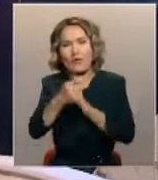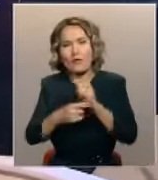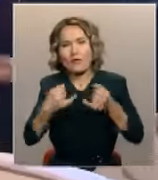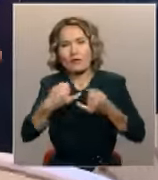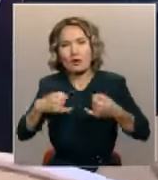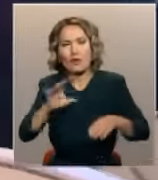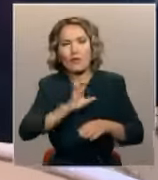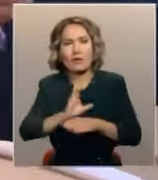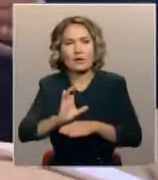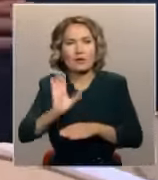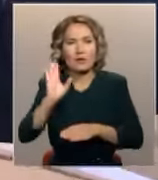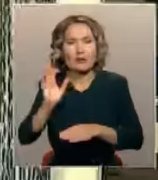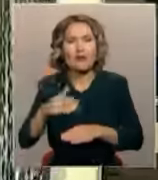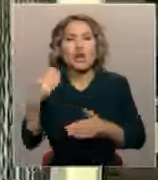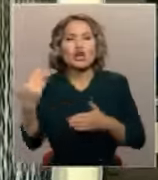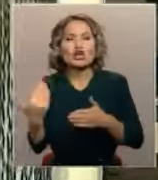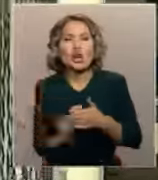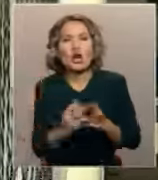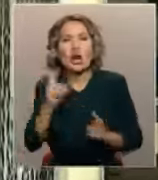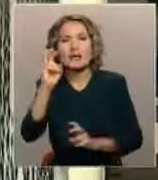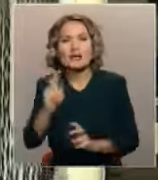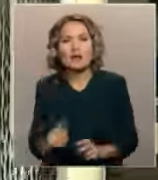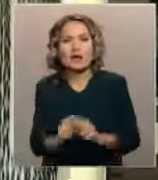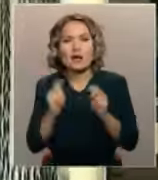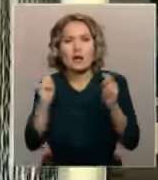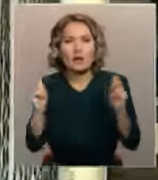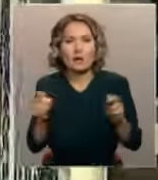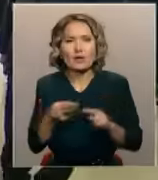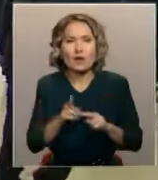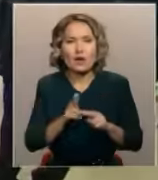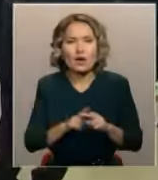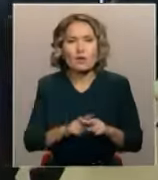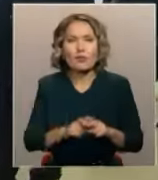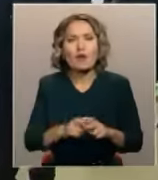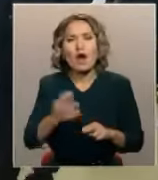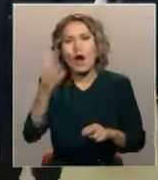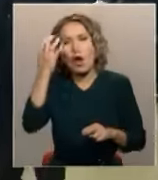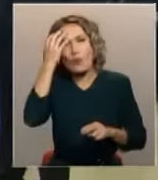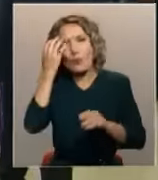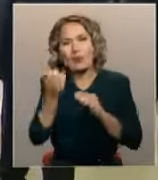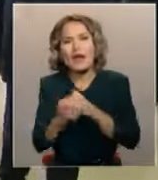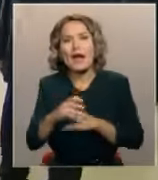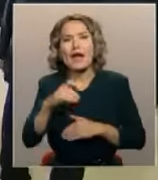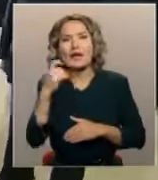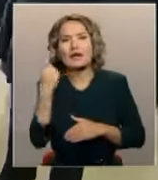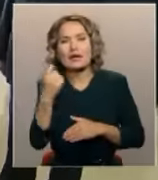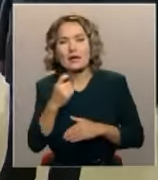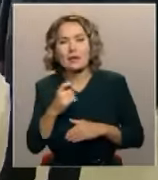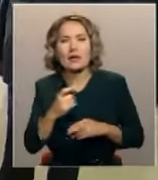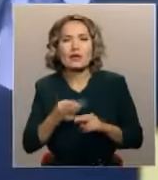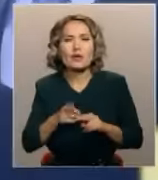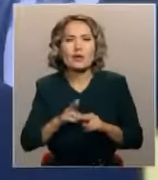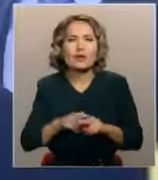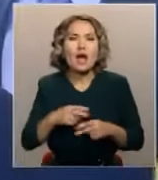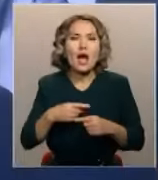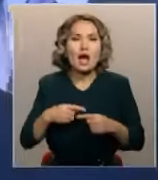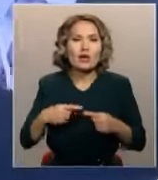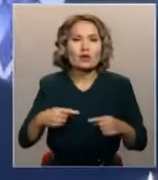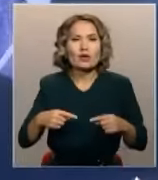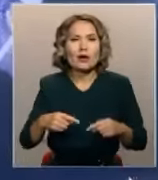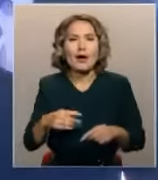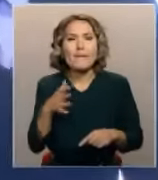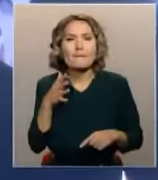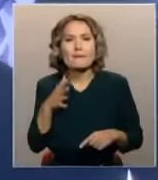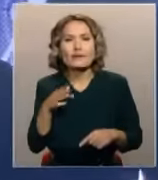жасау зауытындағы жаңа цех. Бұл нысанда енді күрделі мұнай газ өндірісі мен мұнай химиясы өнеркәсібіне арналған салмағы